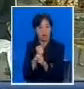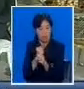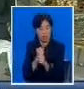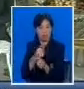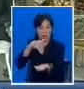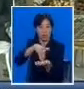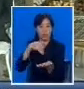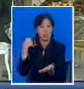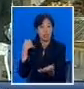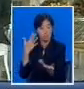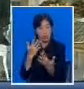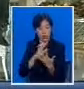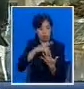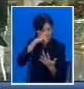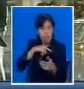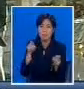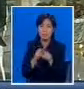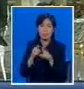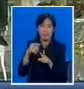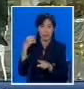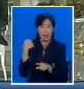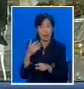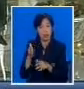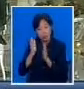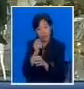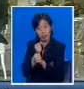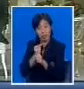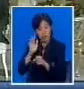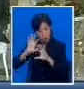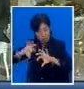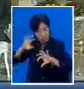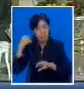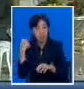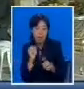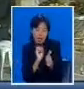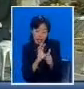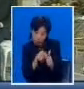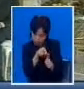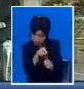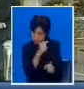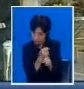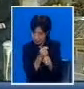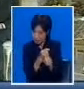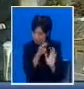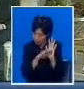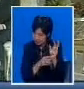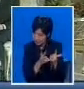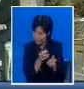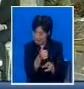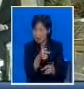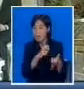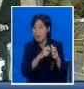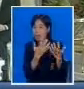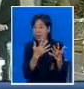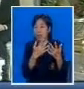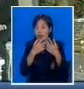ครับ ก็คือว่าบางครั้งเนี่ยเจ้าหน้าที่ของรัฐแนะนำว่าคุณทำอย่างนี้สิเนี่ยแหละมันไม่มีปัญหาหรอกป